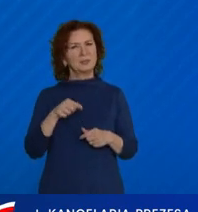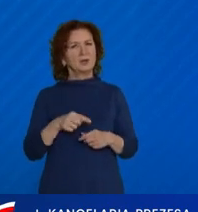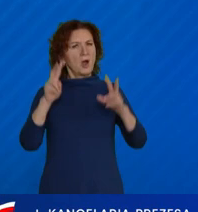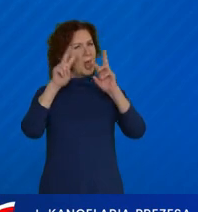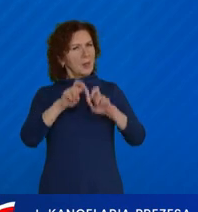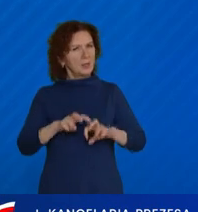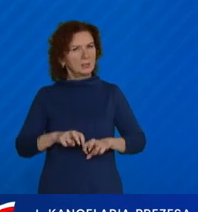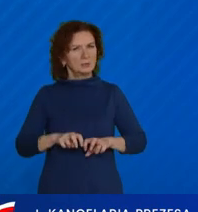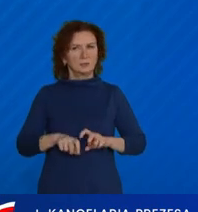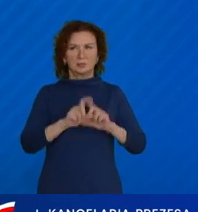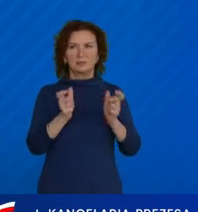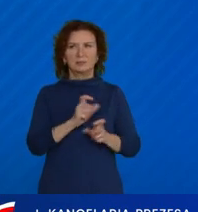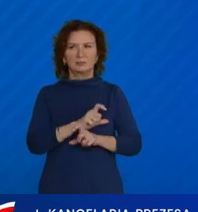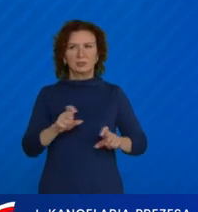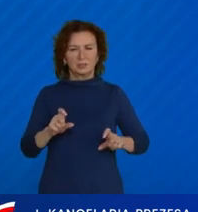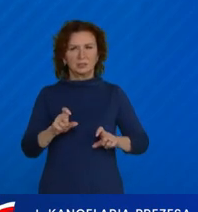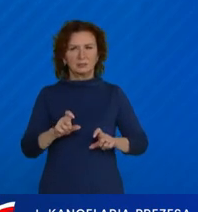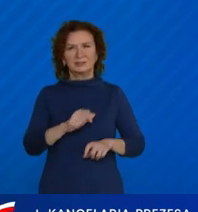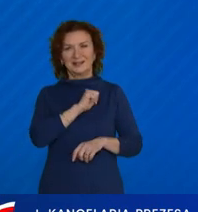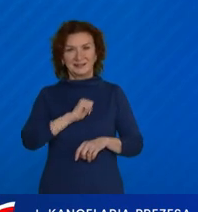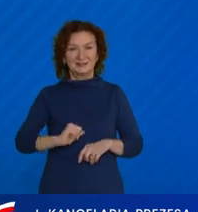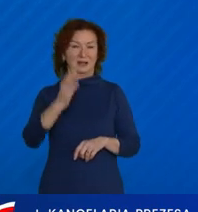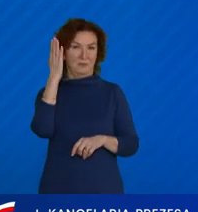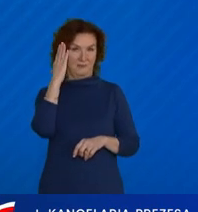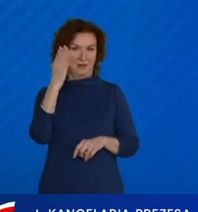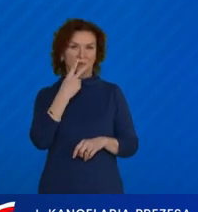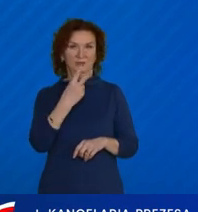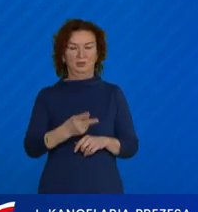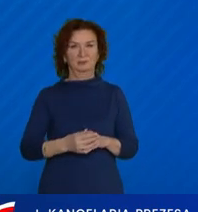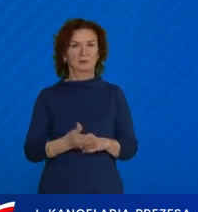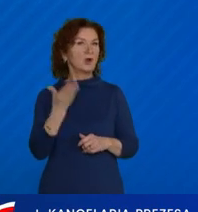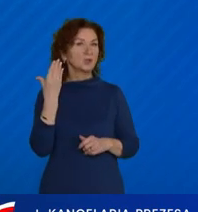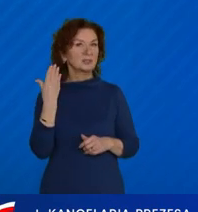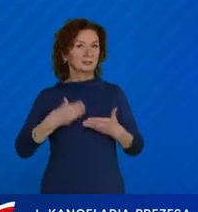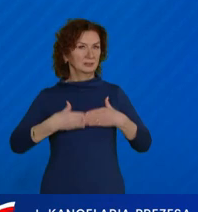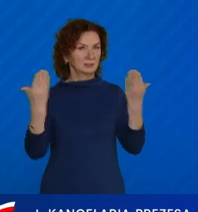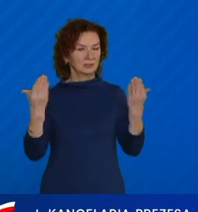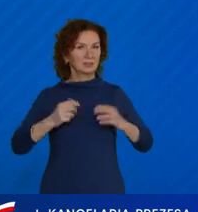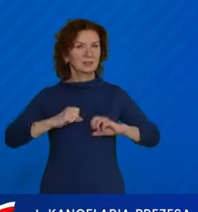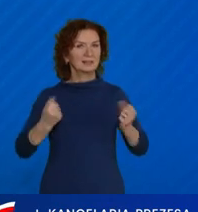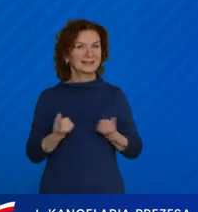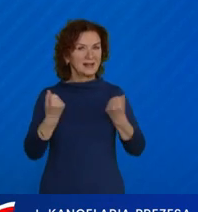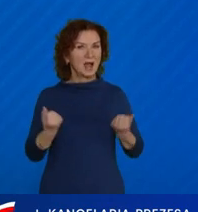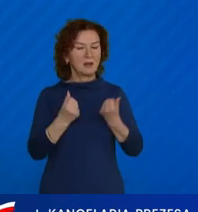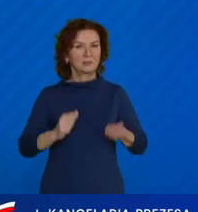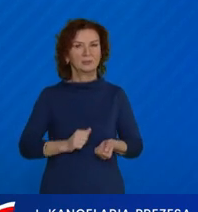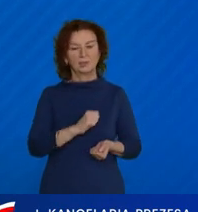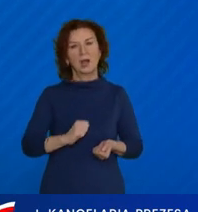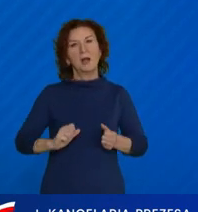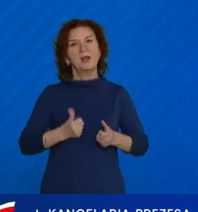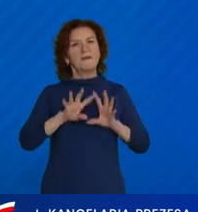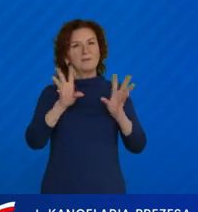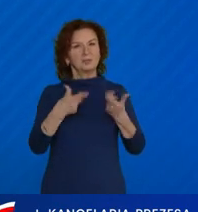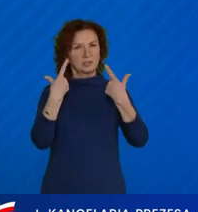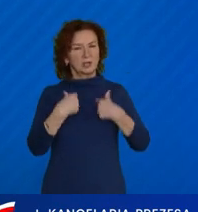i sami tego doświadczamy w ostatnich dniach, ponieważ staramy się, aby wszystkie osoby powyżej